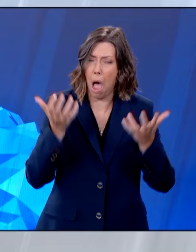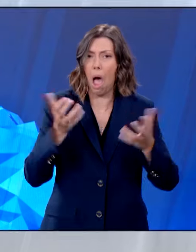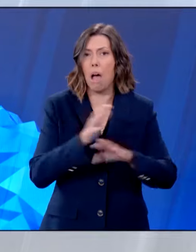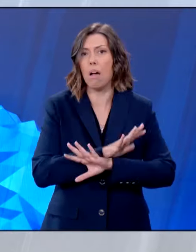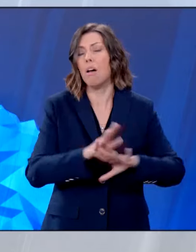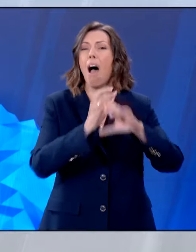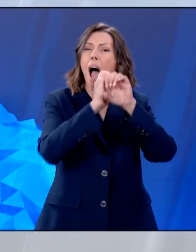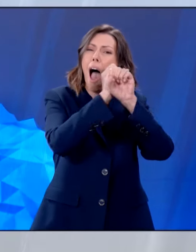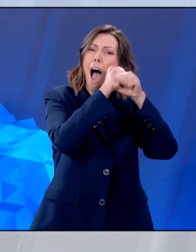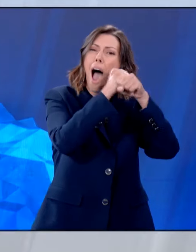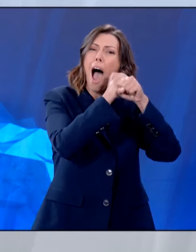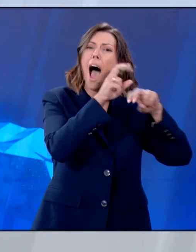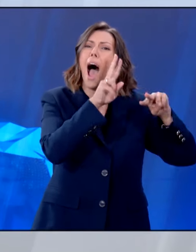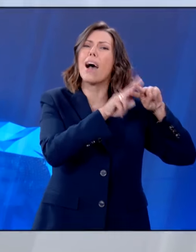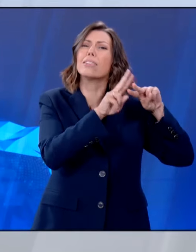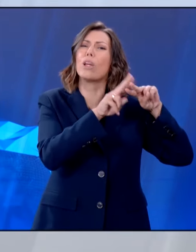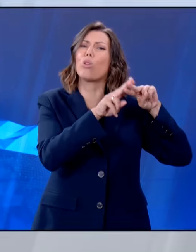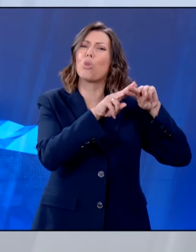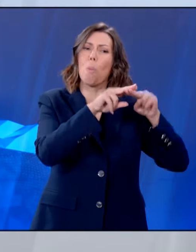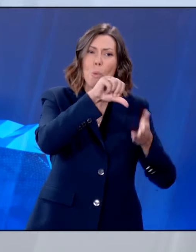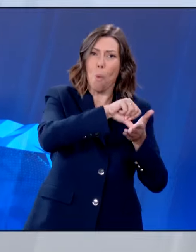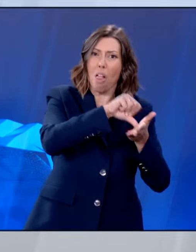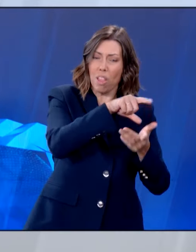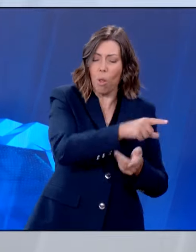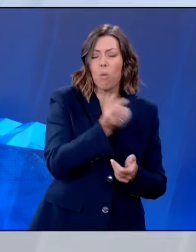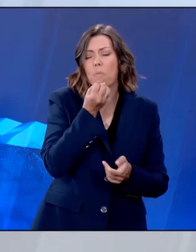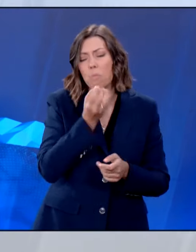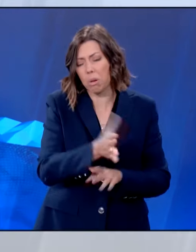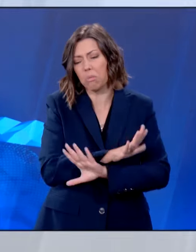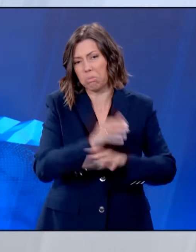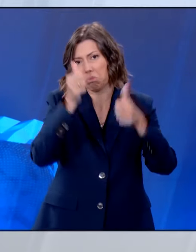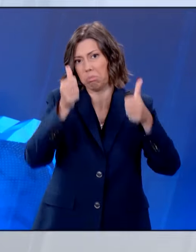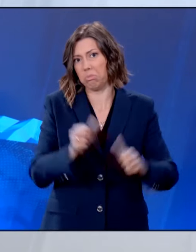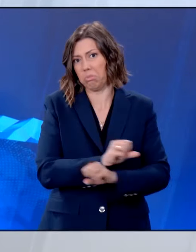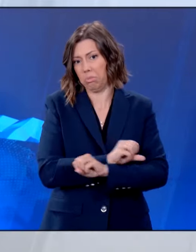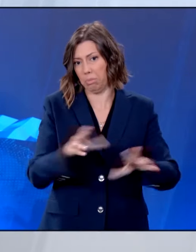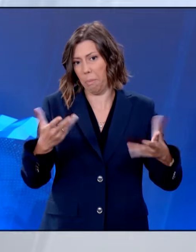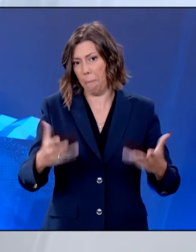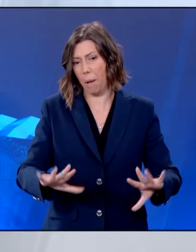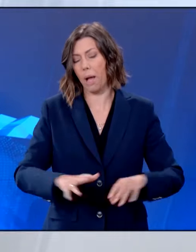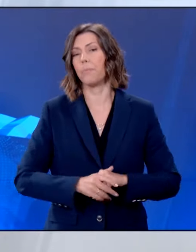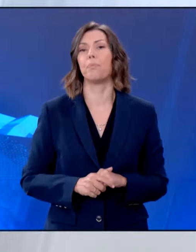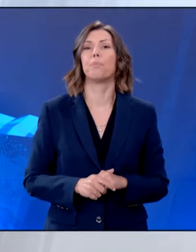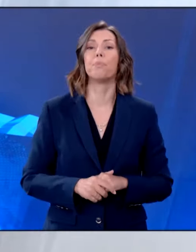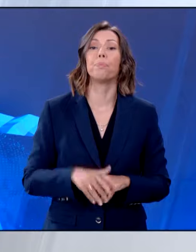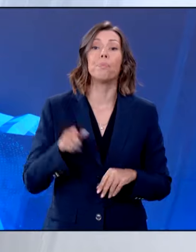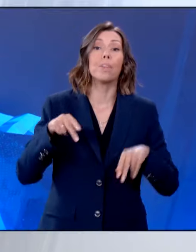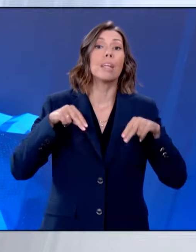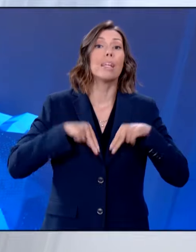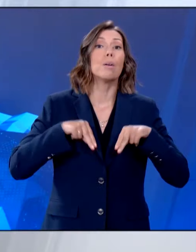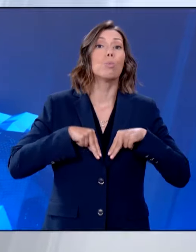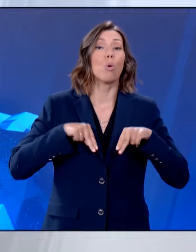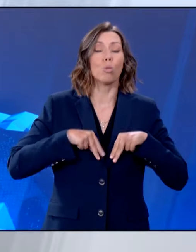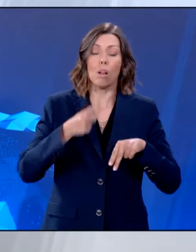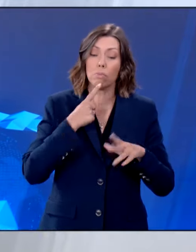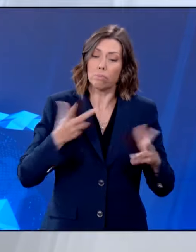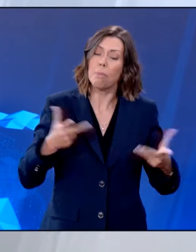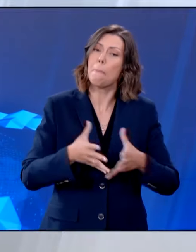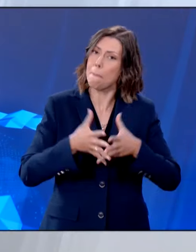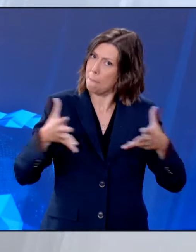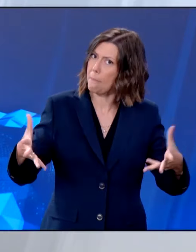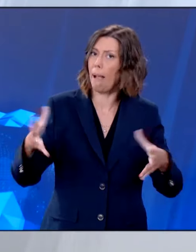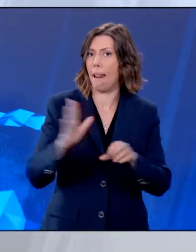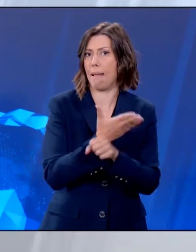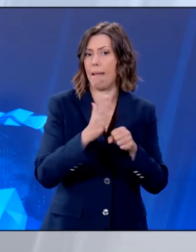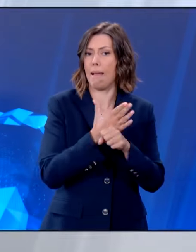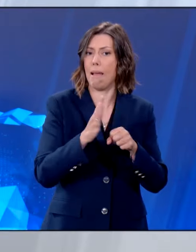την πύρινη μανία. Σπίτια, αυτοκίνητα και κόπη μια ζωή παρανάλωμα του πυρός. Μεγάλες οι ζημιές οι οποίες έχουν γίνει. Τις αμέσως επόμενες ήδη έβγαλε